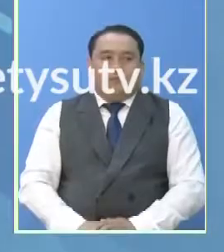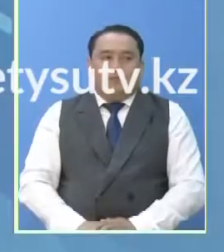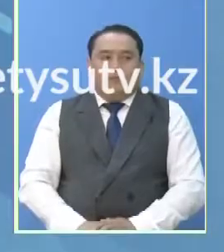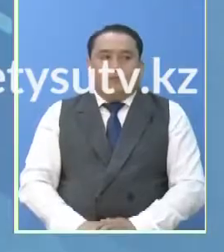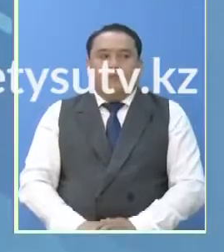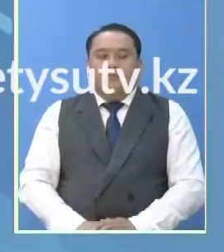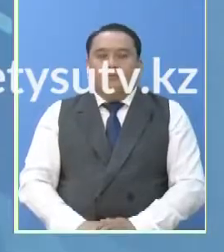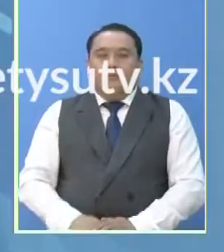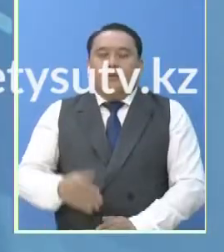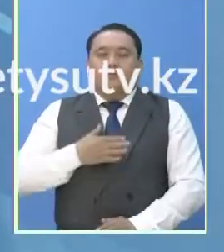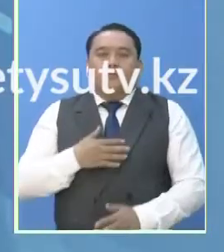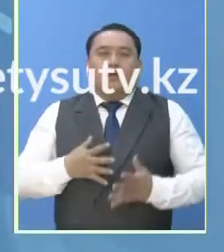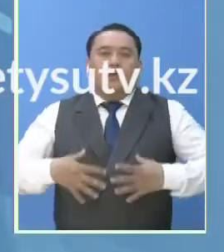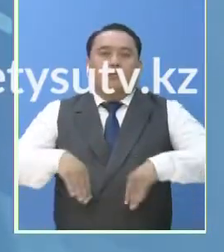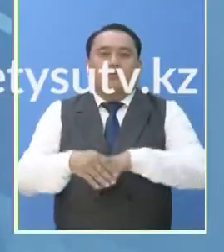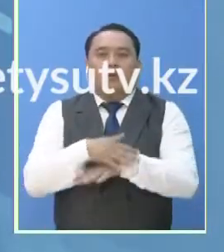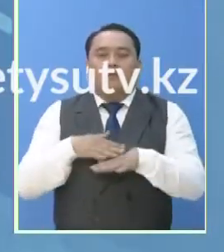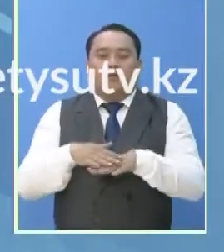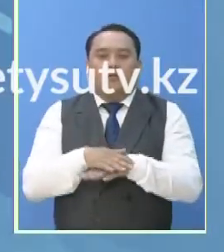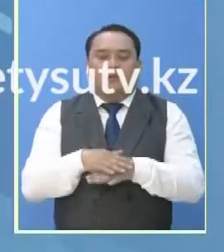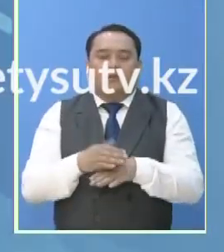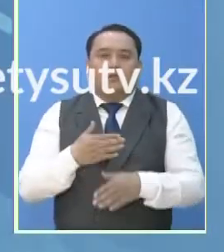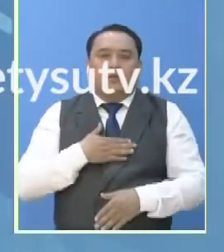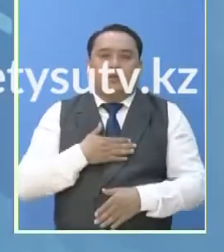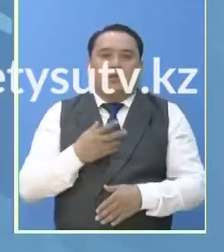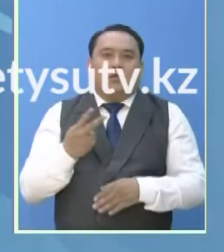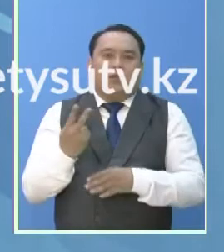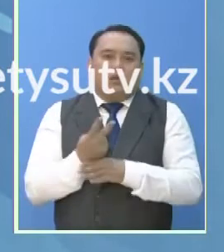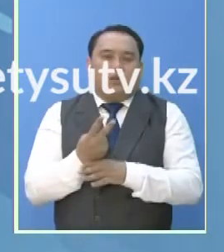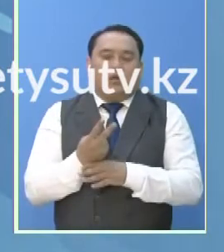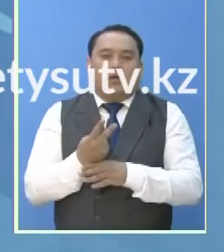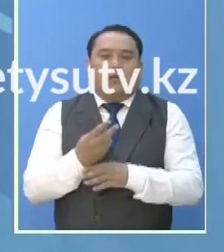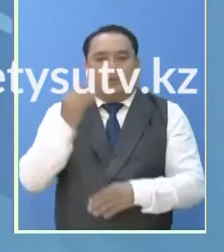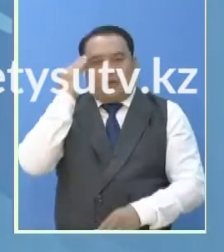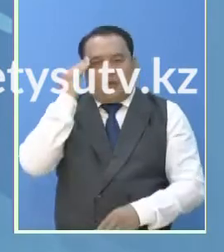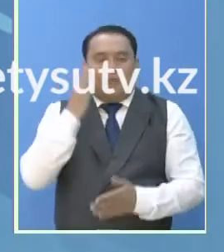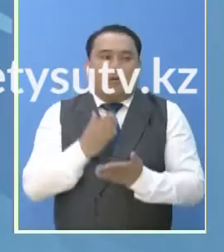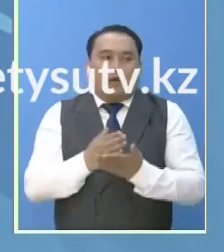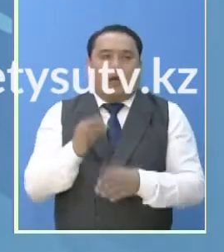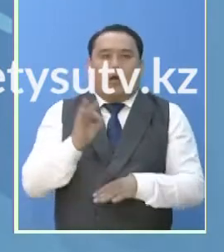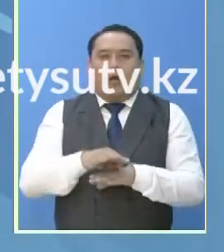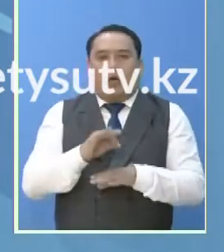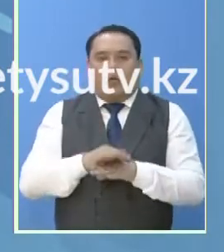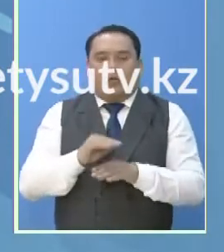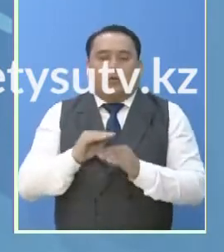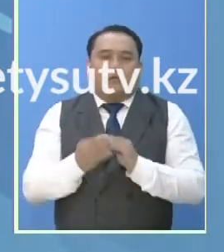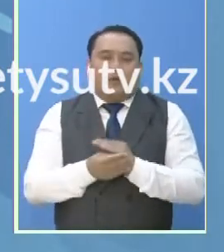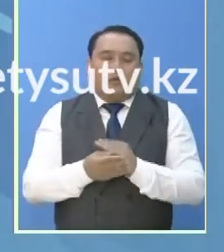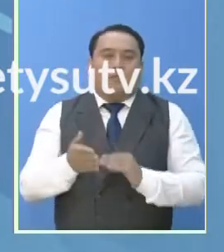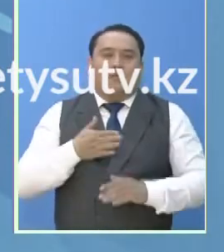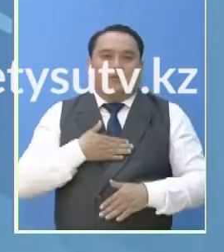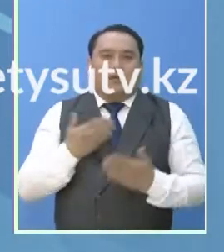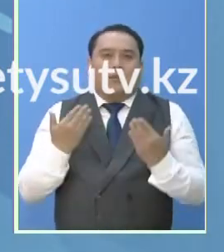мынау қоғамда осы вакцинаға қатысты негізінен 2-3 пікір бар. Иә, жаңа өзіңіз айттыңыз, ауруын жасырған өледі деп. Біраз